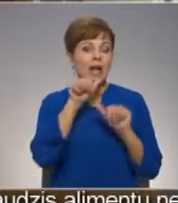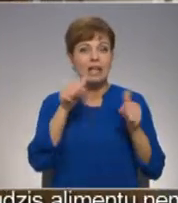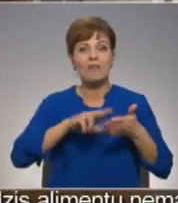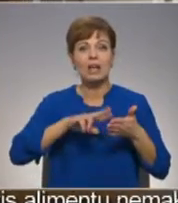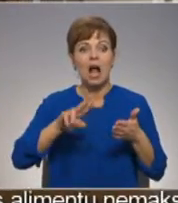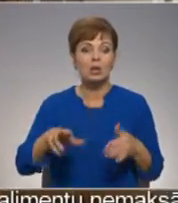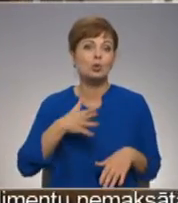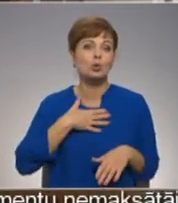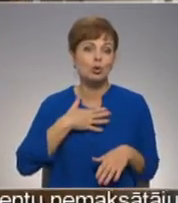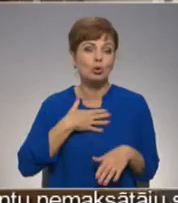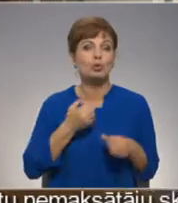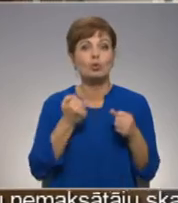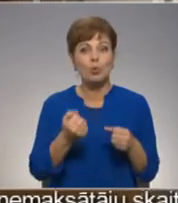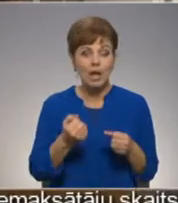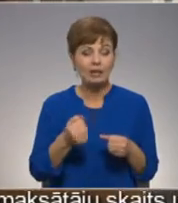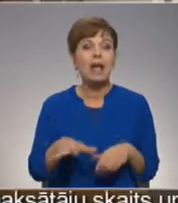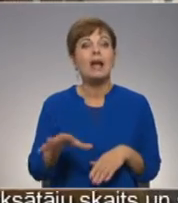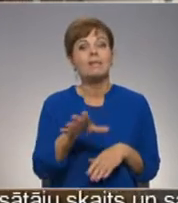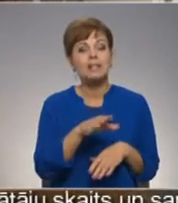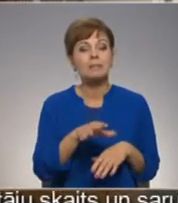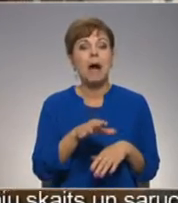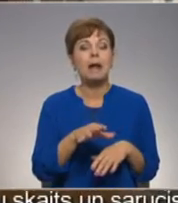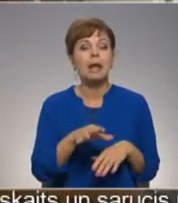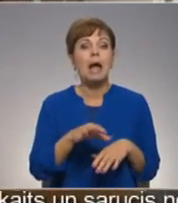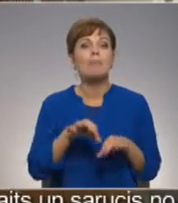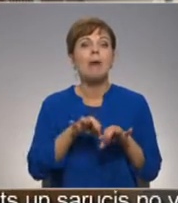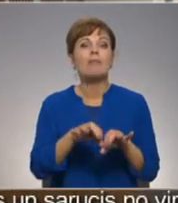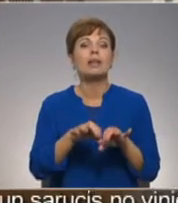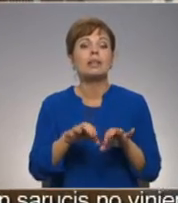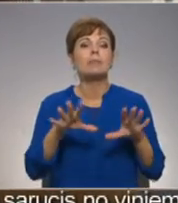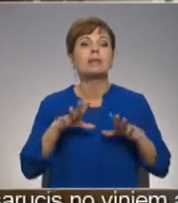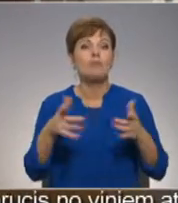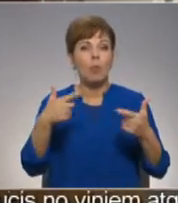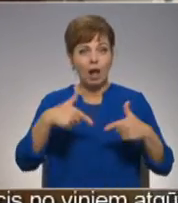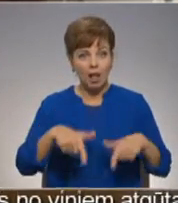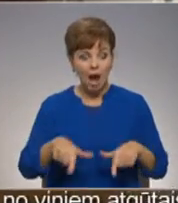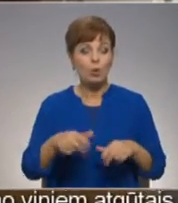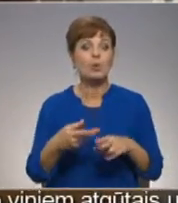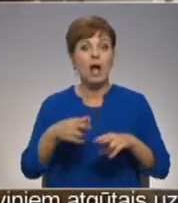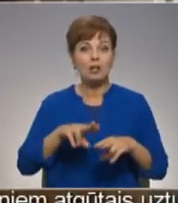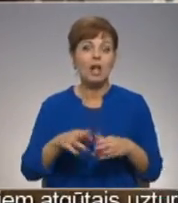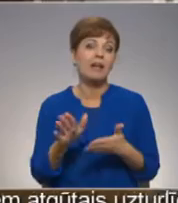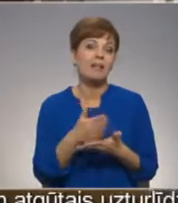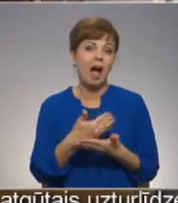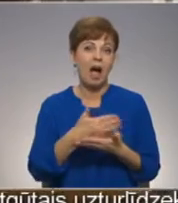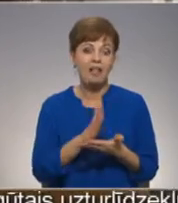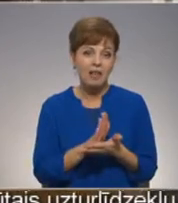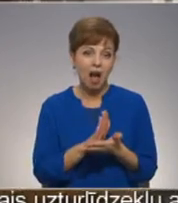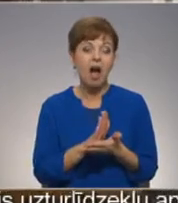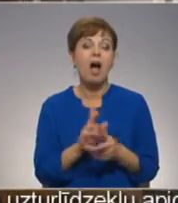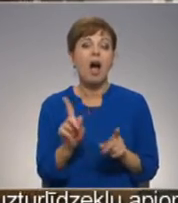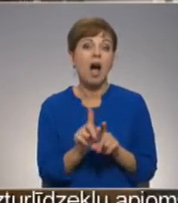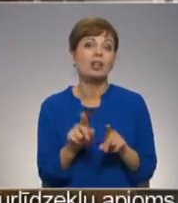turēt kādu iemeslu dēļ, bet vispār pavadīt brīvo laiku viņi labprāt gribētu. Un tādēļ liela daļa, trešdaļa no